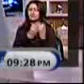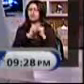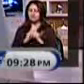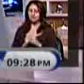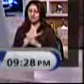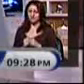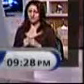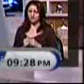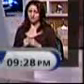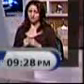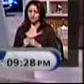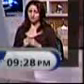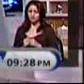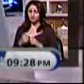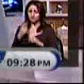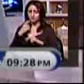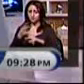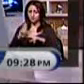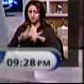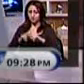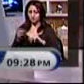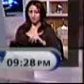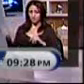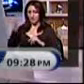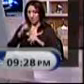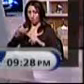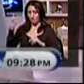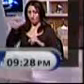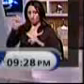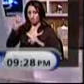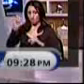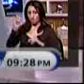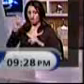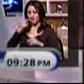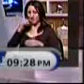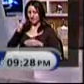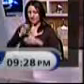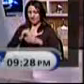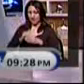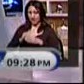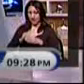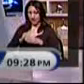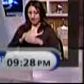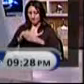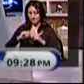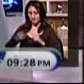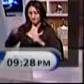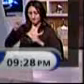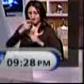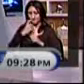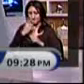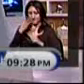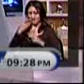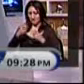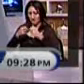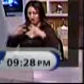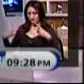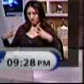حد هيدخل ضد الاخوان المسلمين في انتخابات قادمة نزيهة هيكسب، لان ان الاخوان